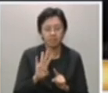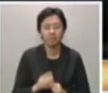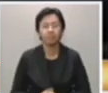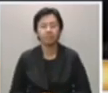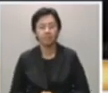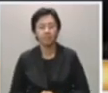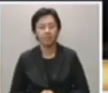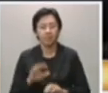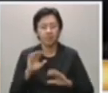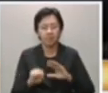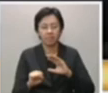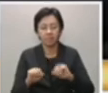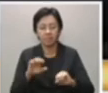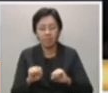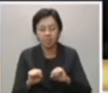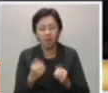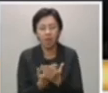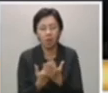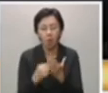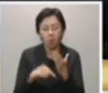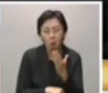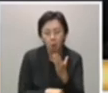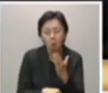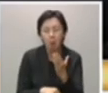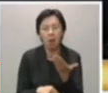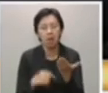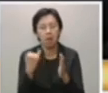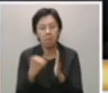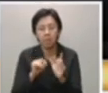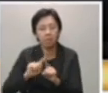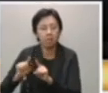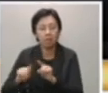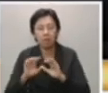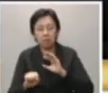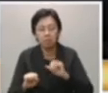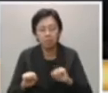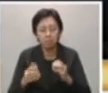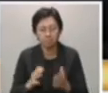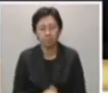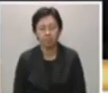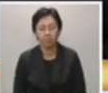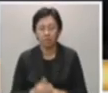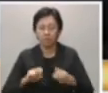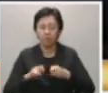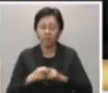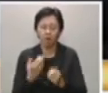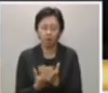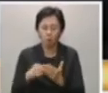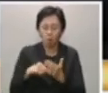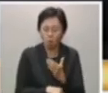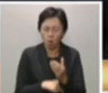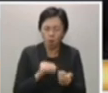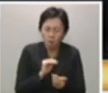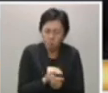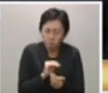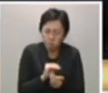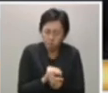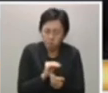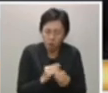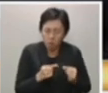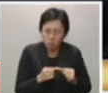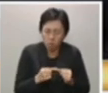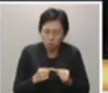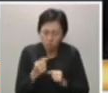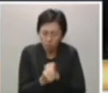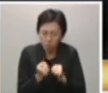ในการปราบปรามธุรกิจคอร์รัปชันปัญหาธุรกิจคอร์รัปชันหมักหมมต่อกันมาเป็นเวลาหลาย